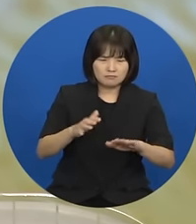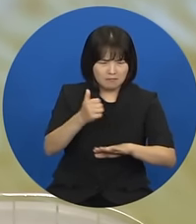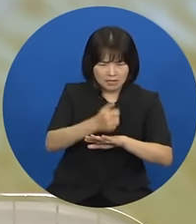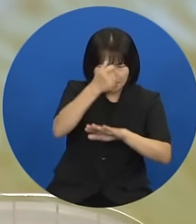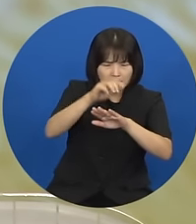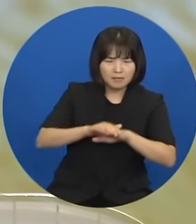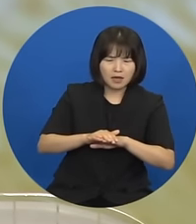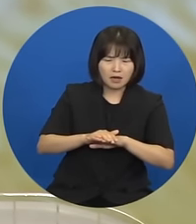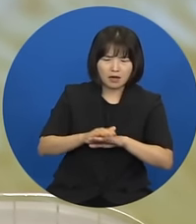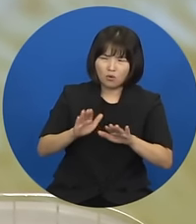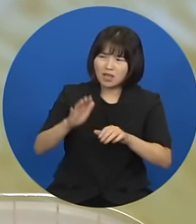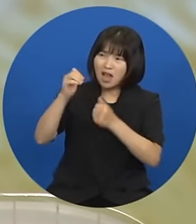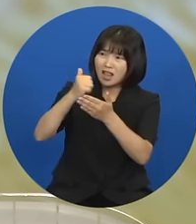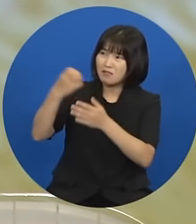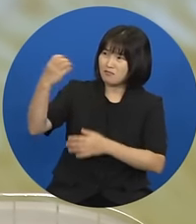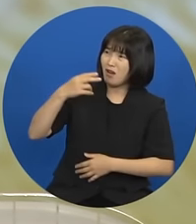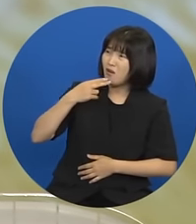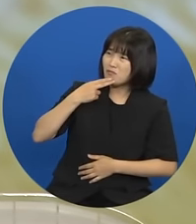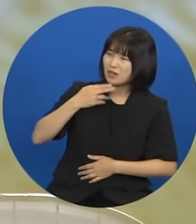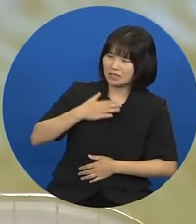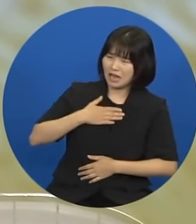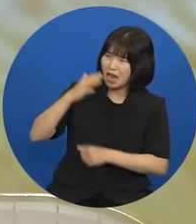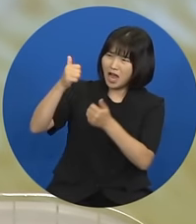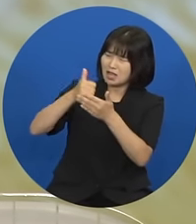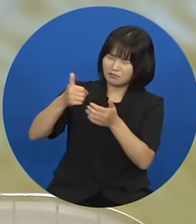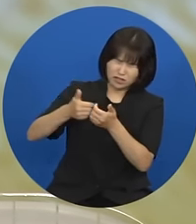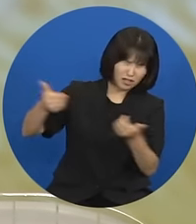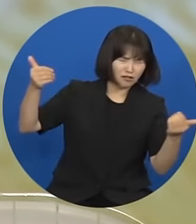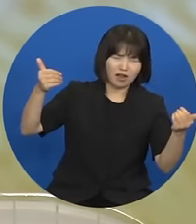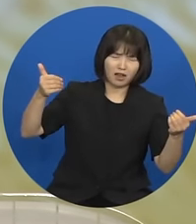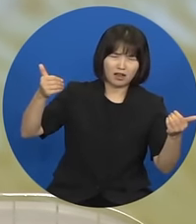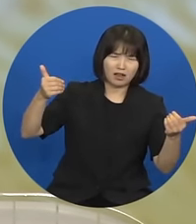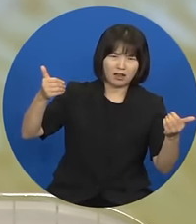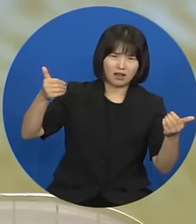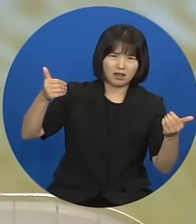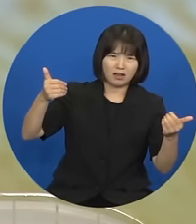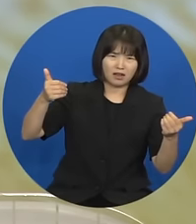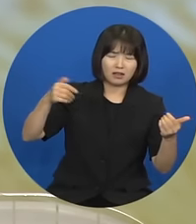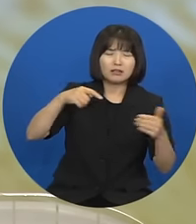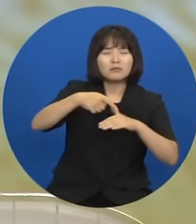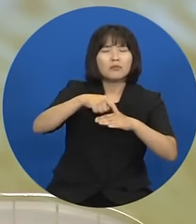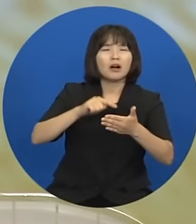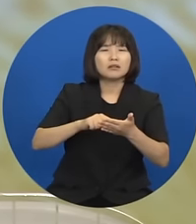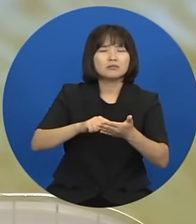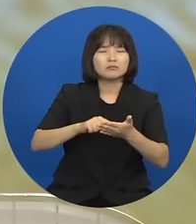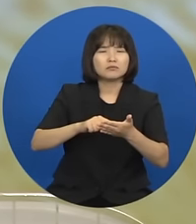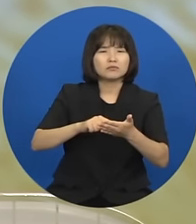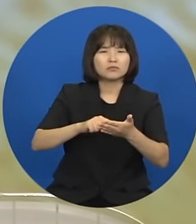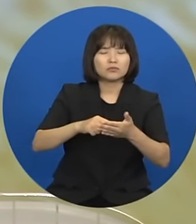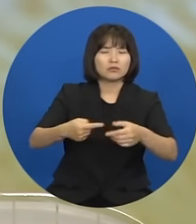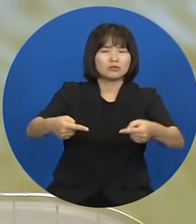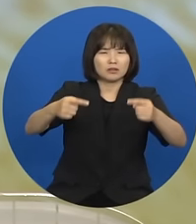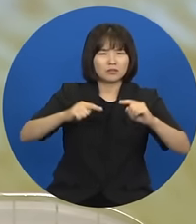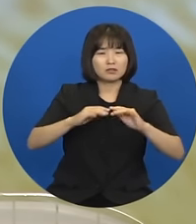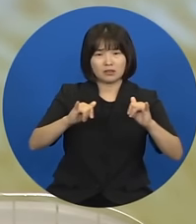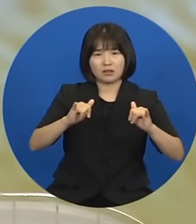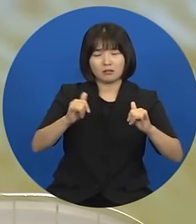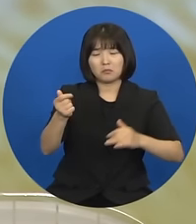오늘도 하나님 말씀 안 하시면 나 이제 하나님을 떠날 거야. 어쩌면 그러한 마음으로 오신 분이 있을 수도